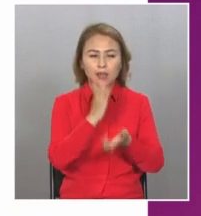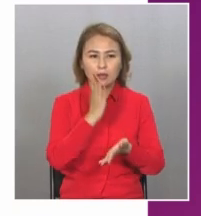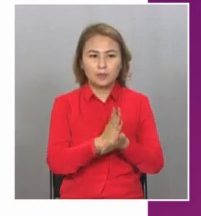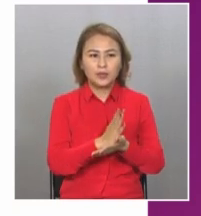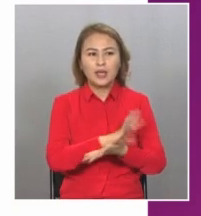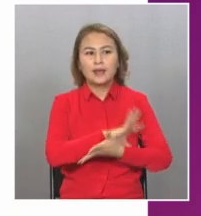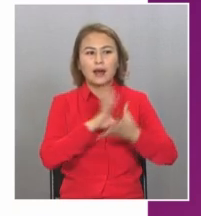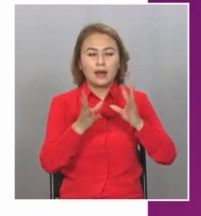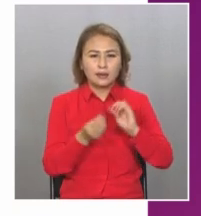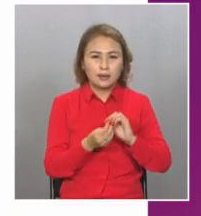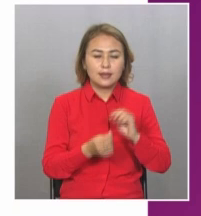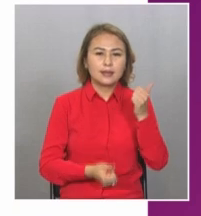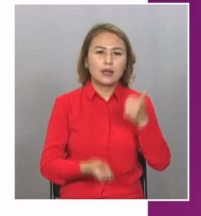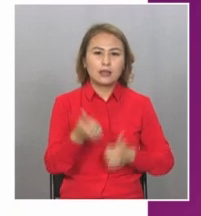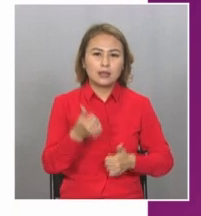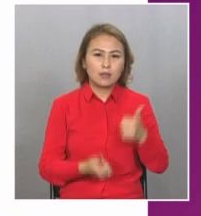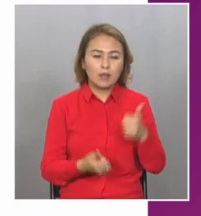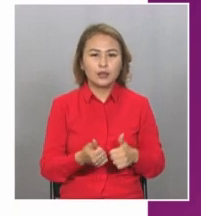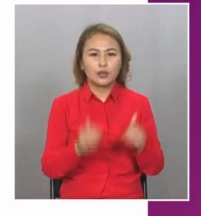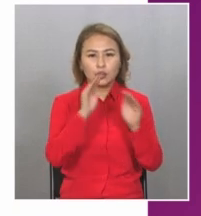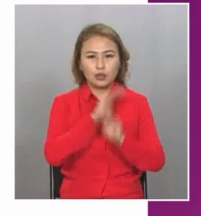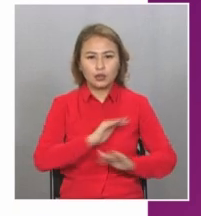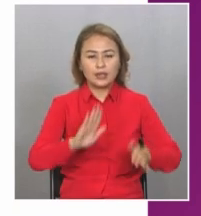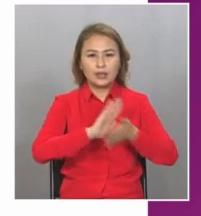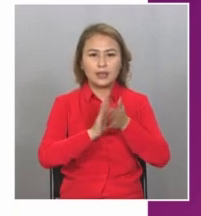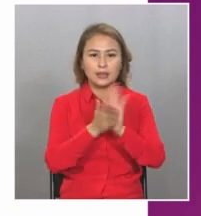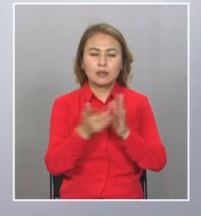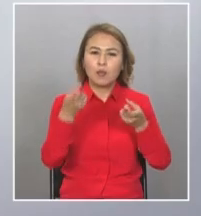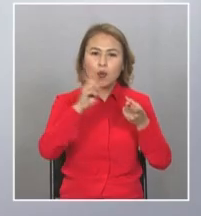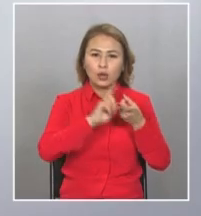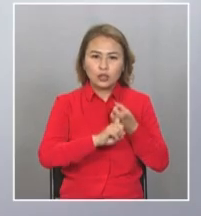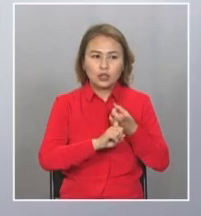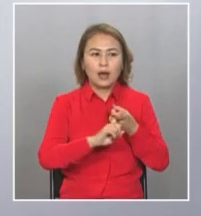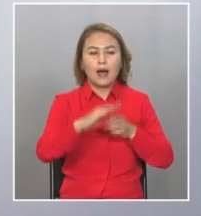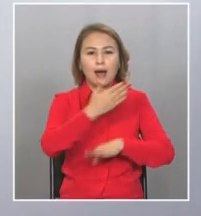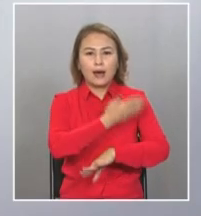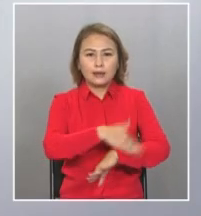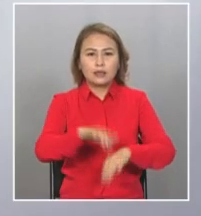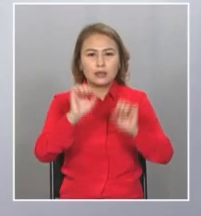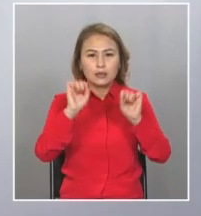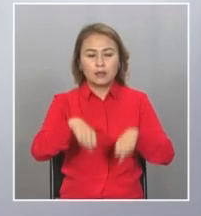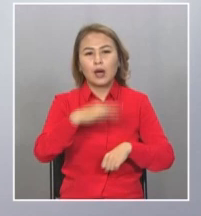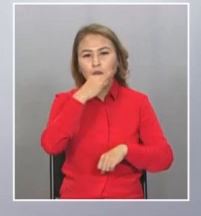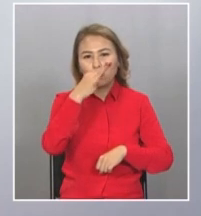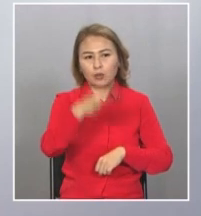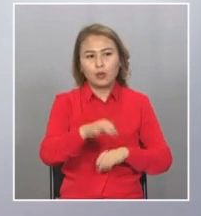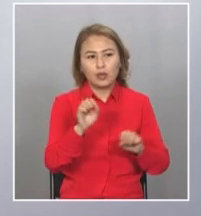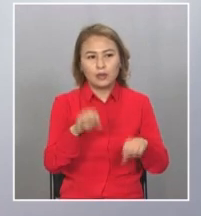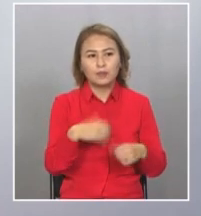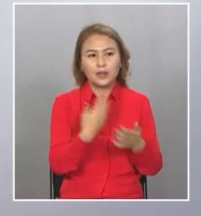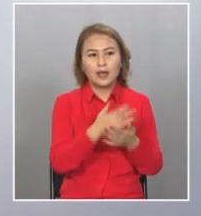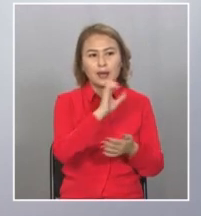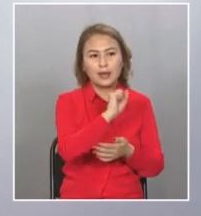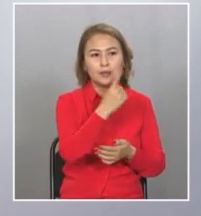Яғни, салыстырмалы сілтеме үнсіз келісім бойынша ұяшықтардың адресі деп атауға болады. Мысалы,